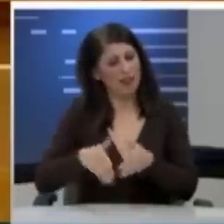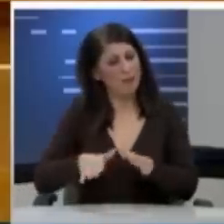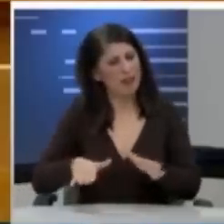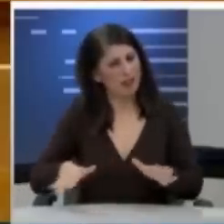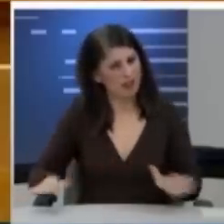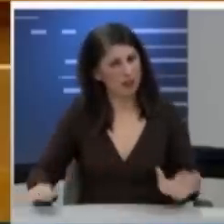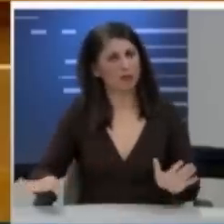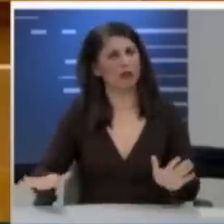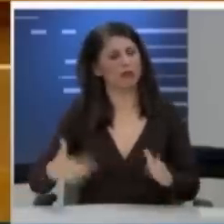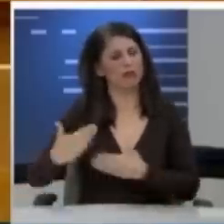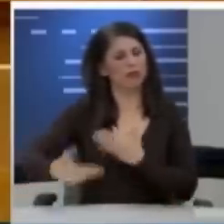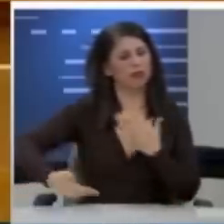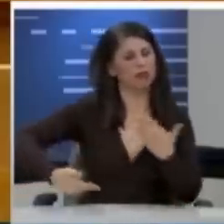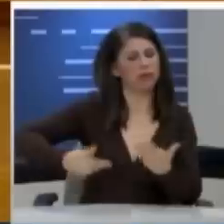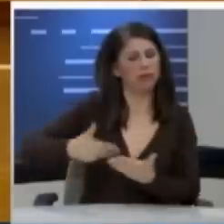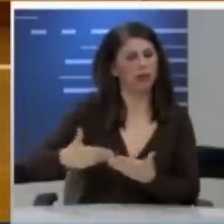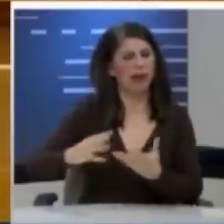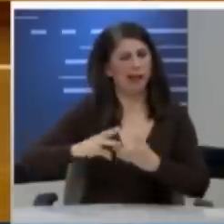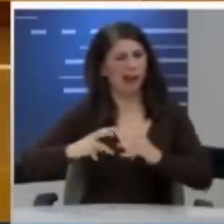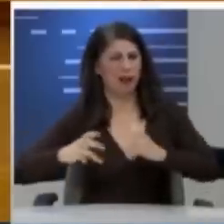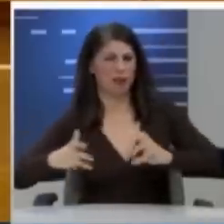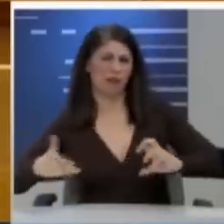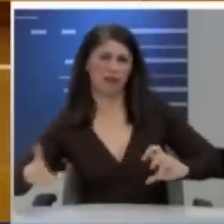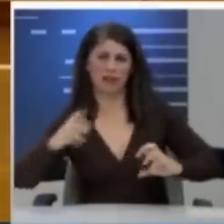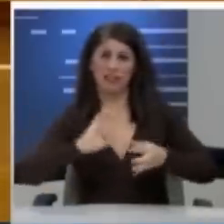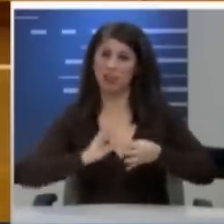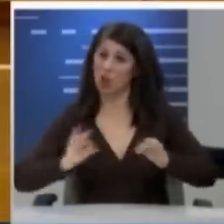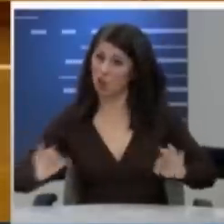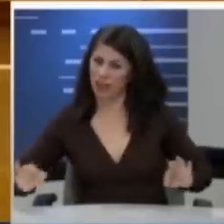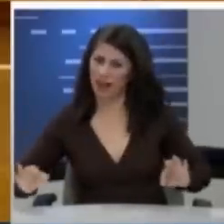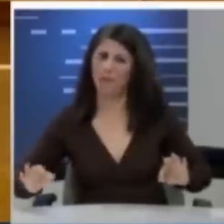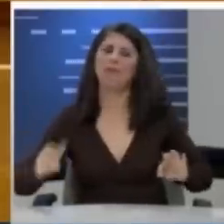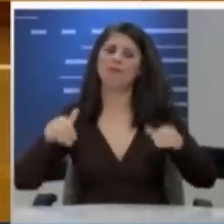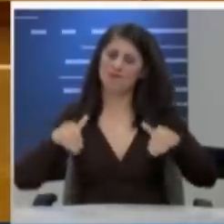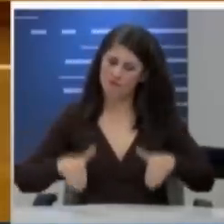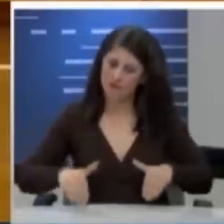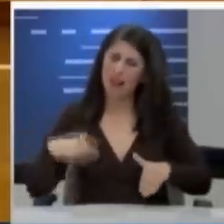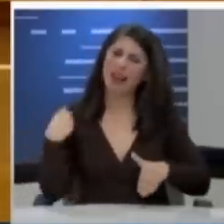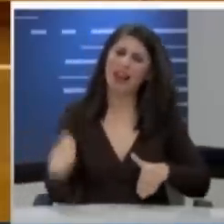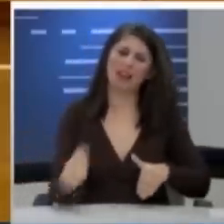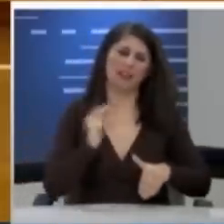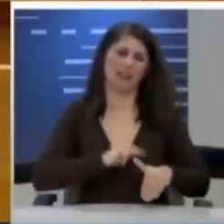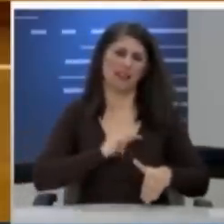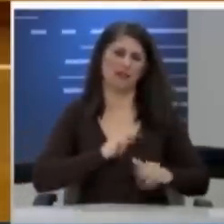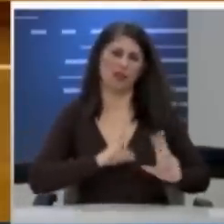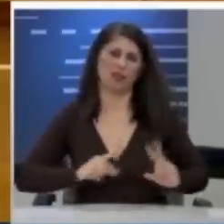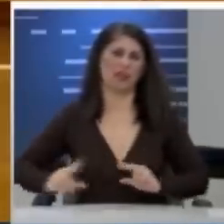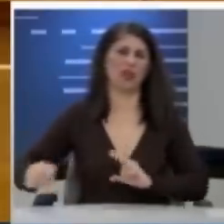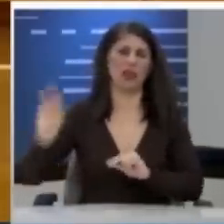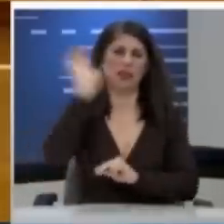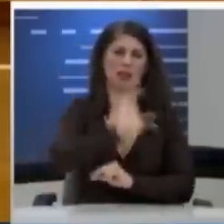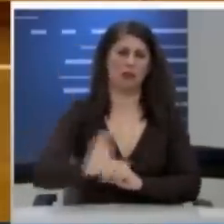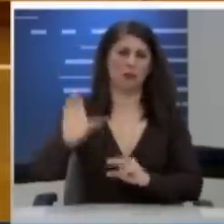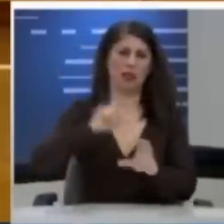ιμπεριαλισμού, αναθεωρώντας, διαστρεβλώνοντας την ιστορία για να υπηρετεί καλύτερα τα συμφέροντα συνολικά της